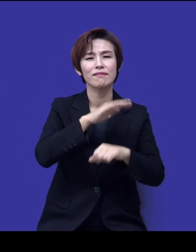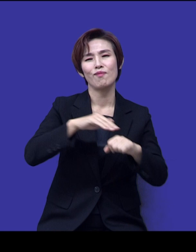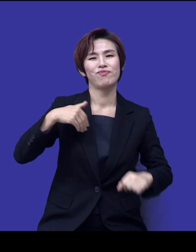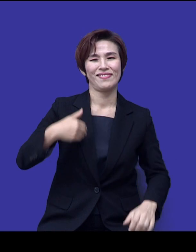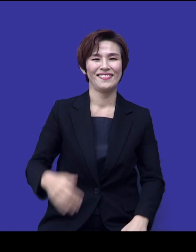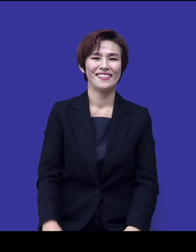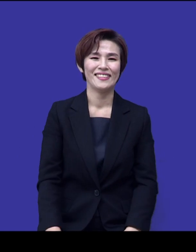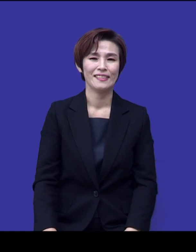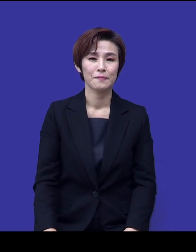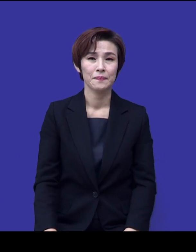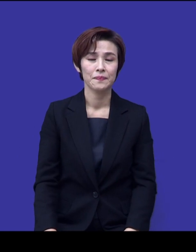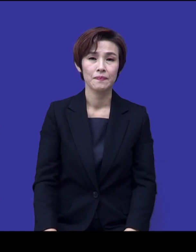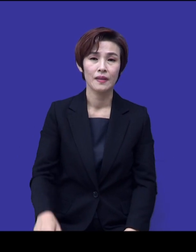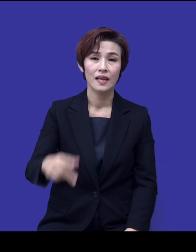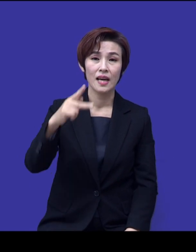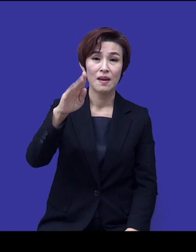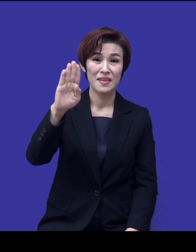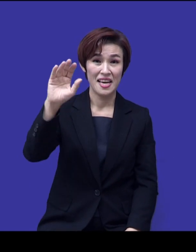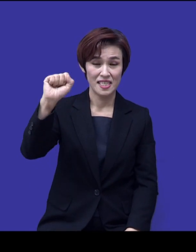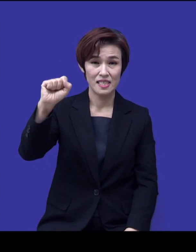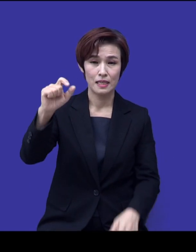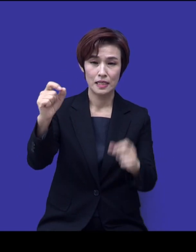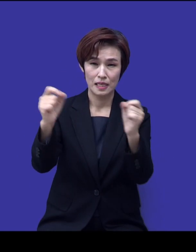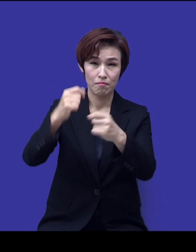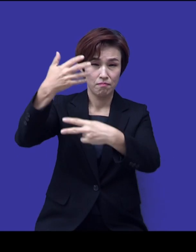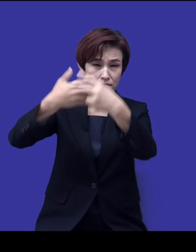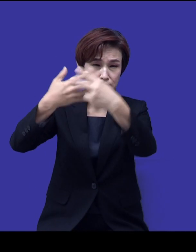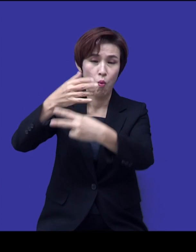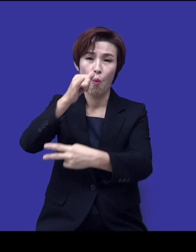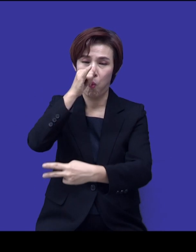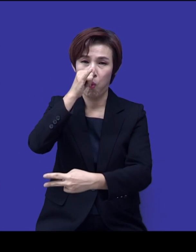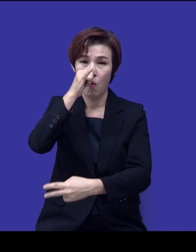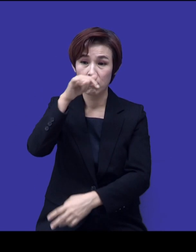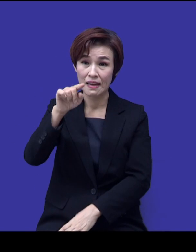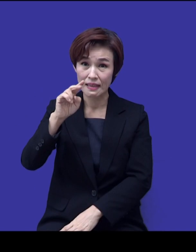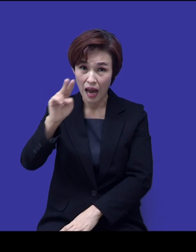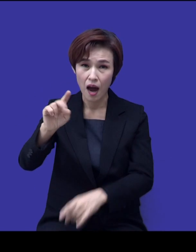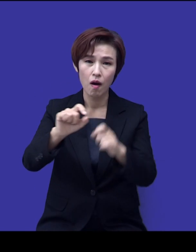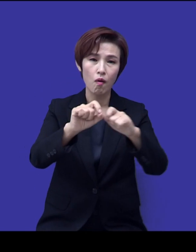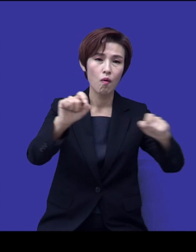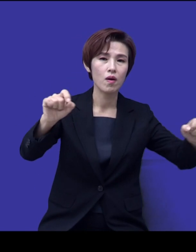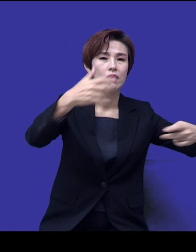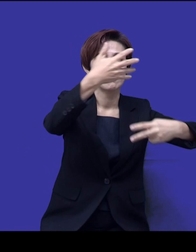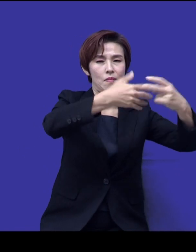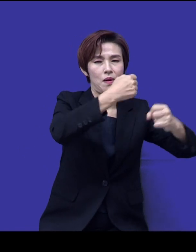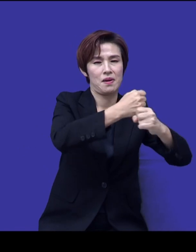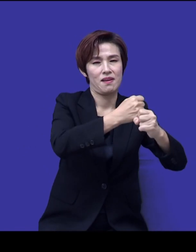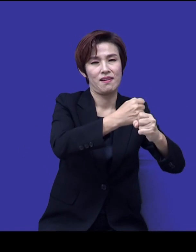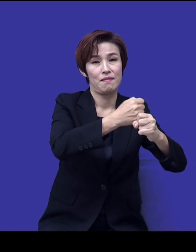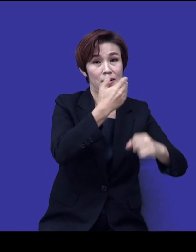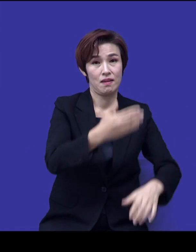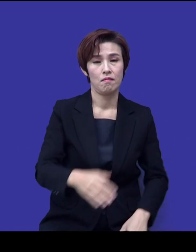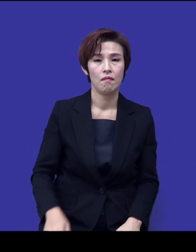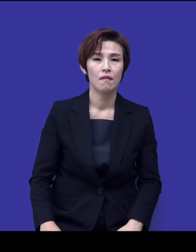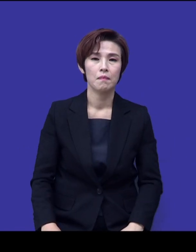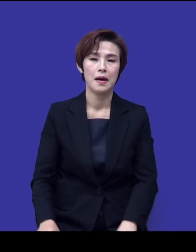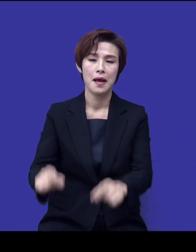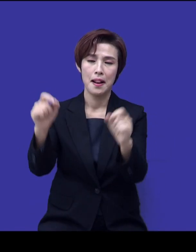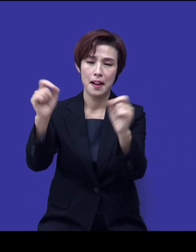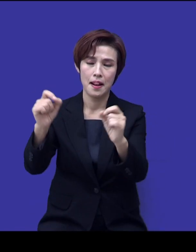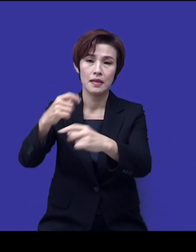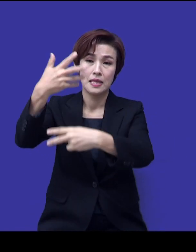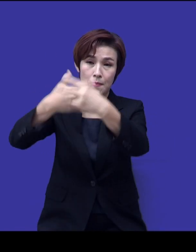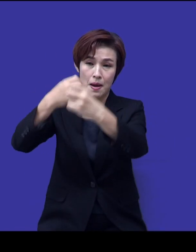그리고 원래 예전에도 그 KBS는 이렇게 단막극들이 좀 있었잖아요. 예. 단막극을 해야 장편 드라마 단막극을 다섯 개 하고 그렇죠.